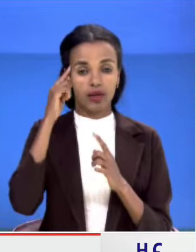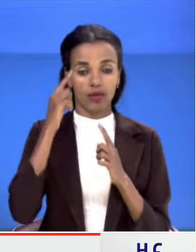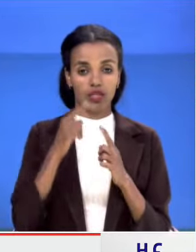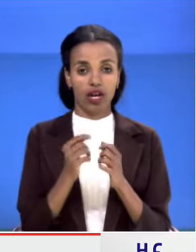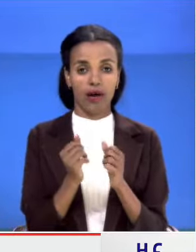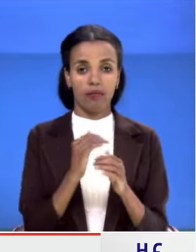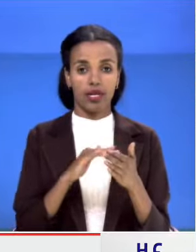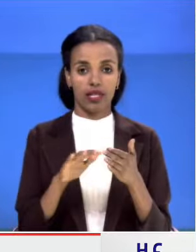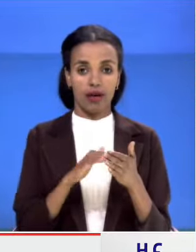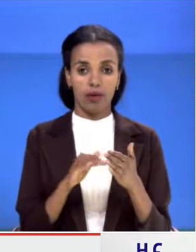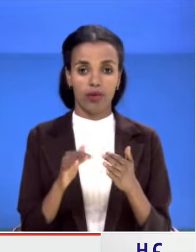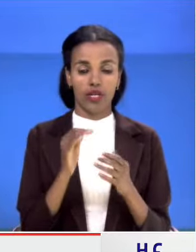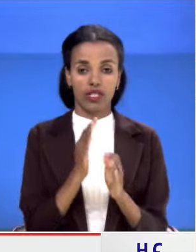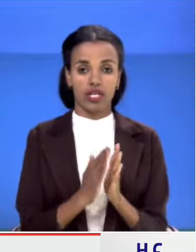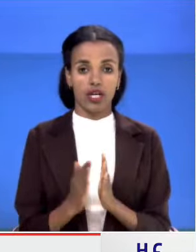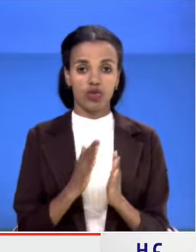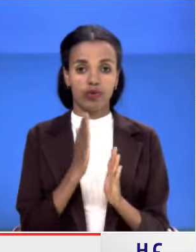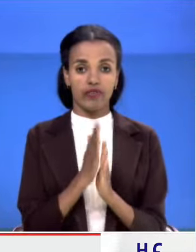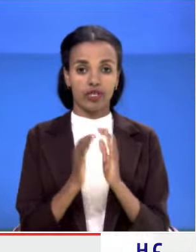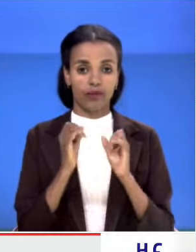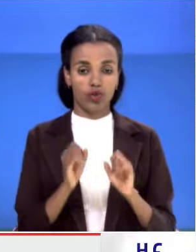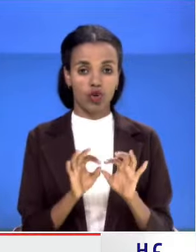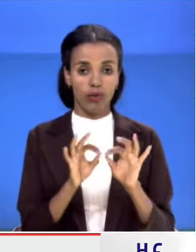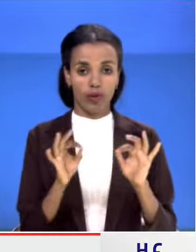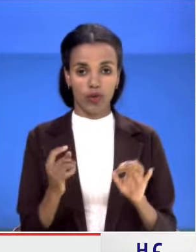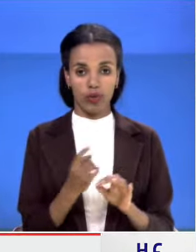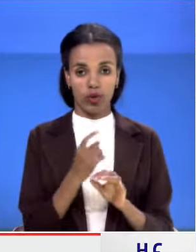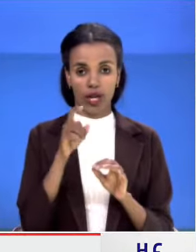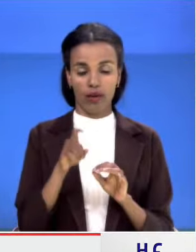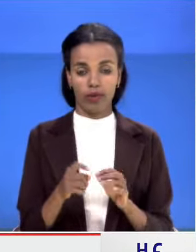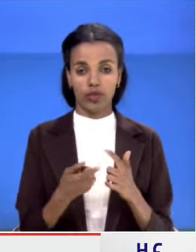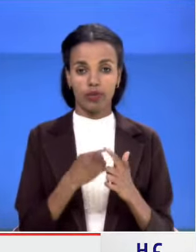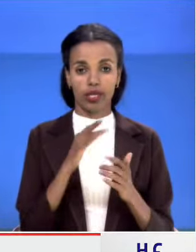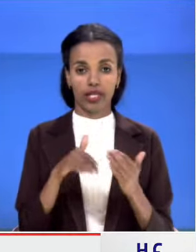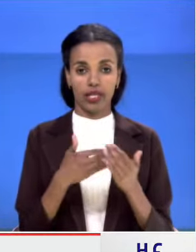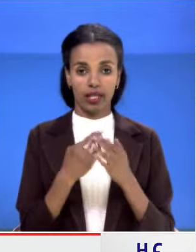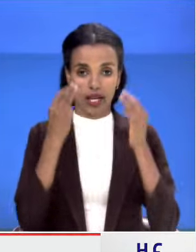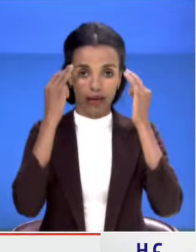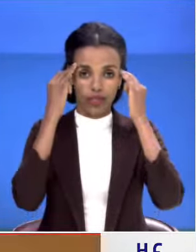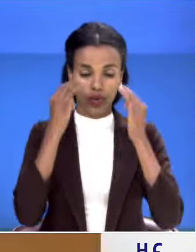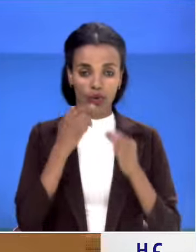የተዘጋጁ መፈጸም የሚችሉና የሚለኩ መሆን እንዳለባቸውም ምክትል ጠቅላይ ሚኒስትሩ አሳስበዋል።